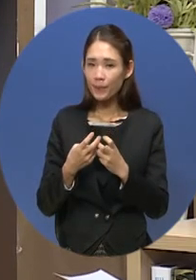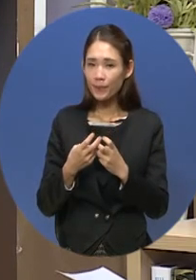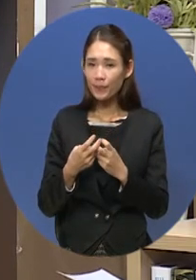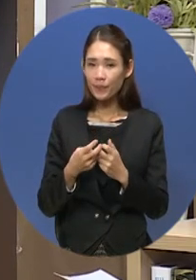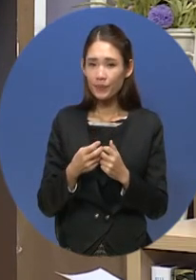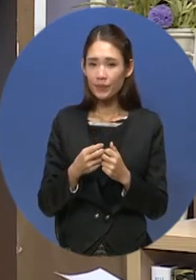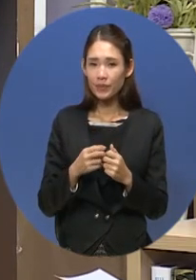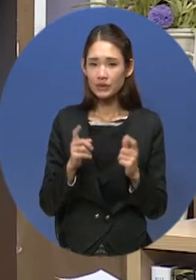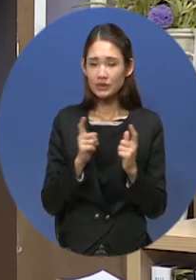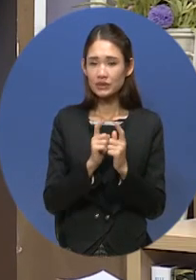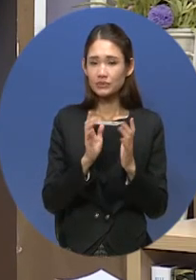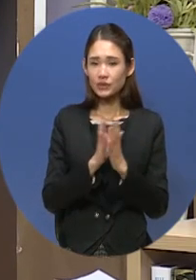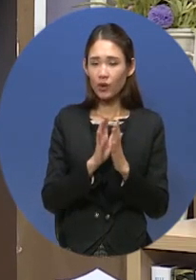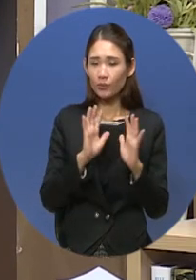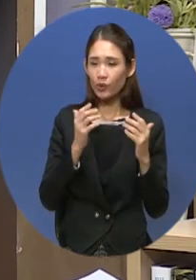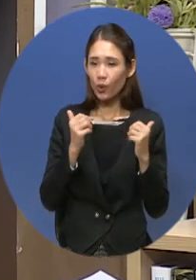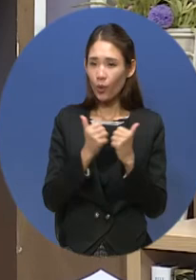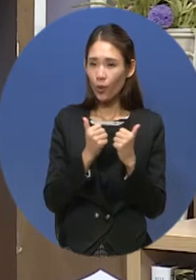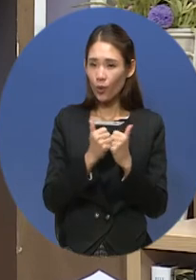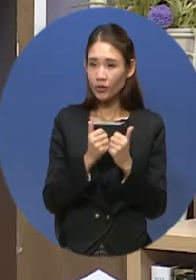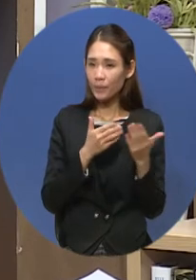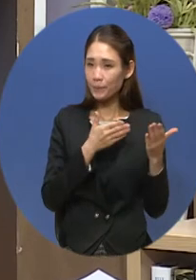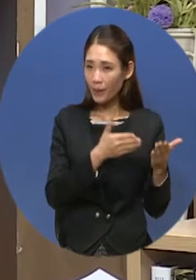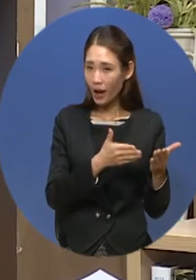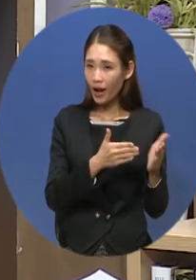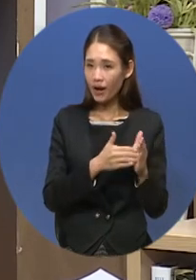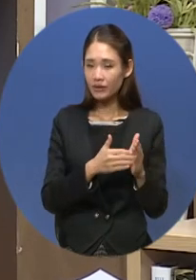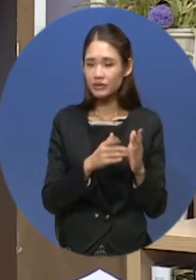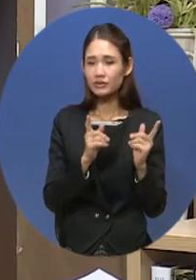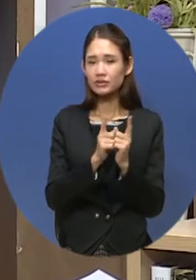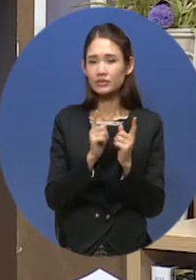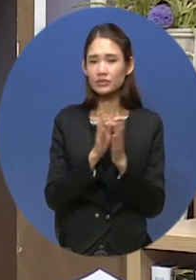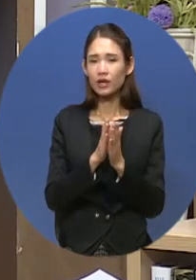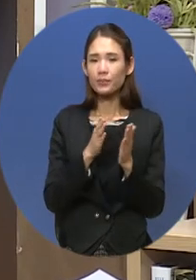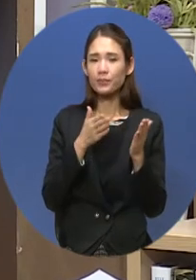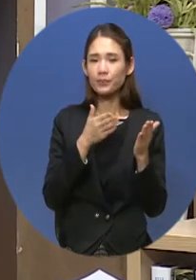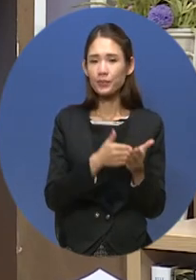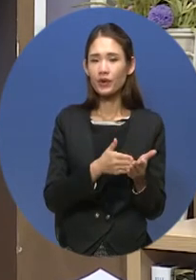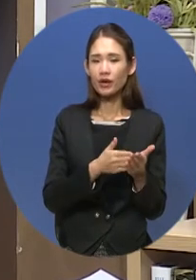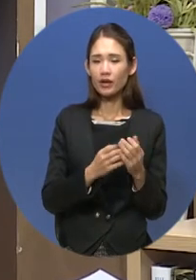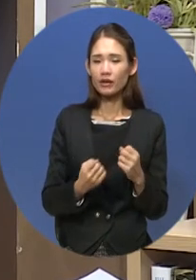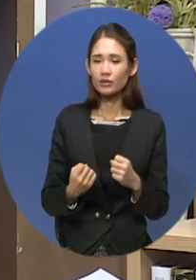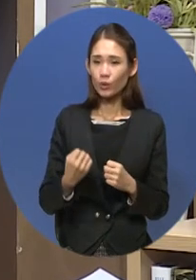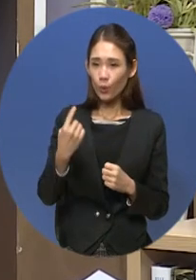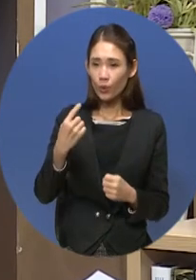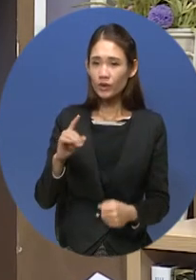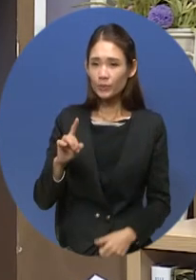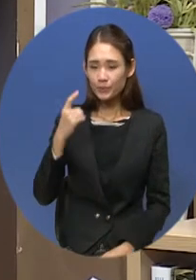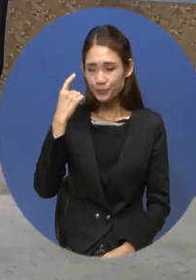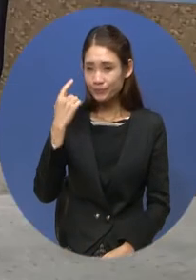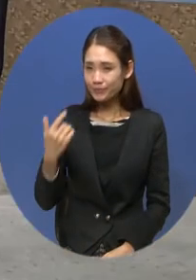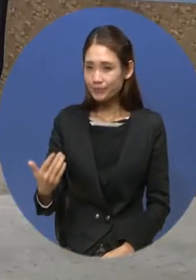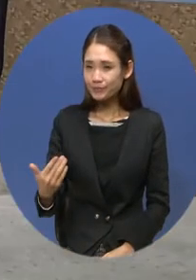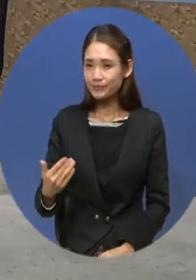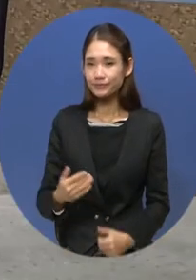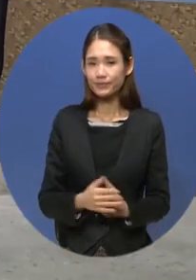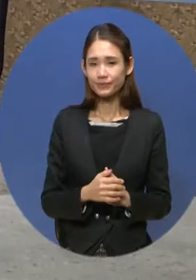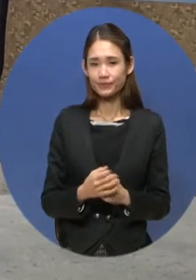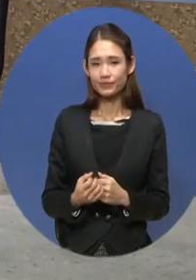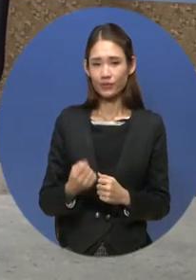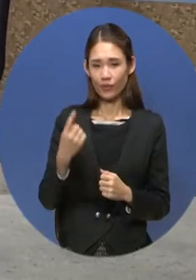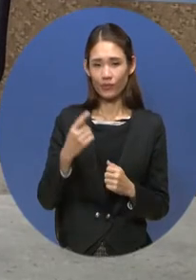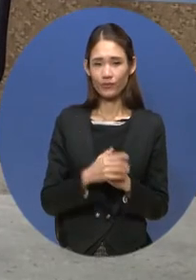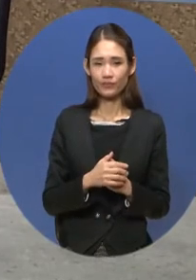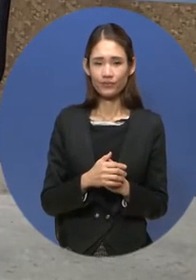토론회를 직접 또 요청하셨다고 들었습니다. 이 직접 요청하시게 된 계기가 있으신가요? 계기는